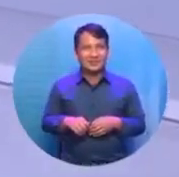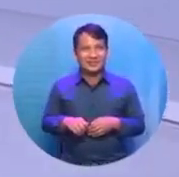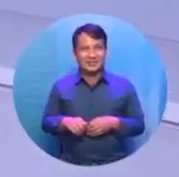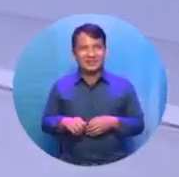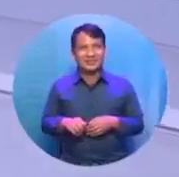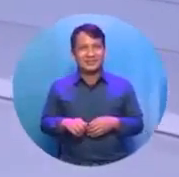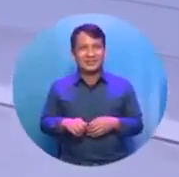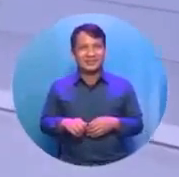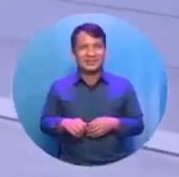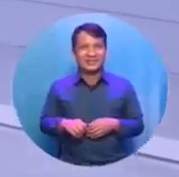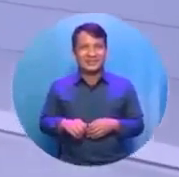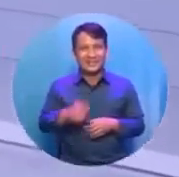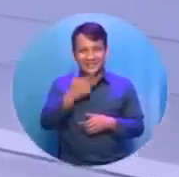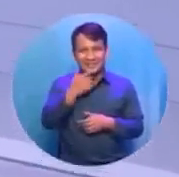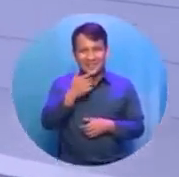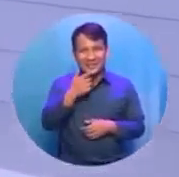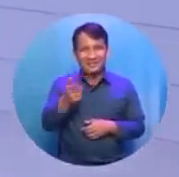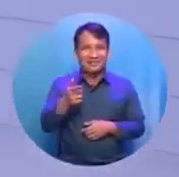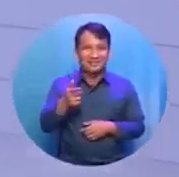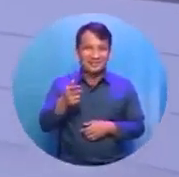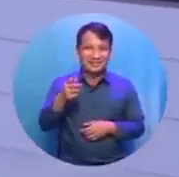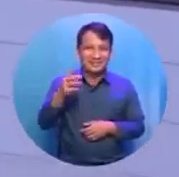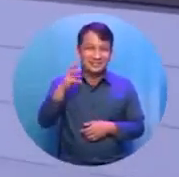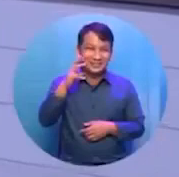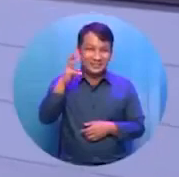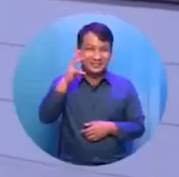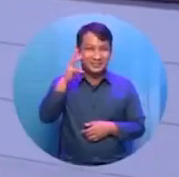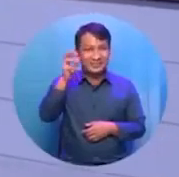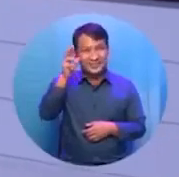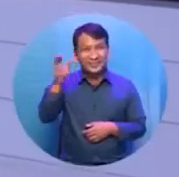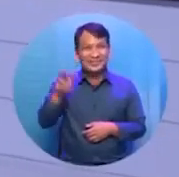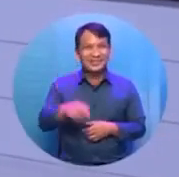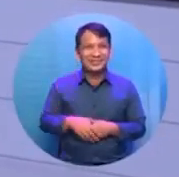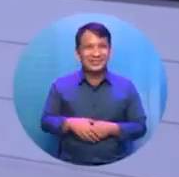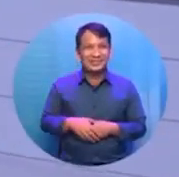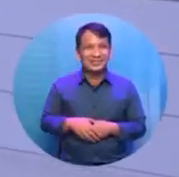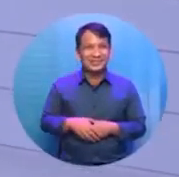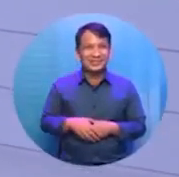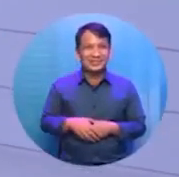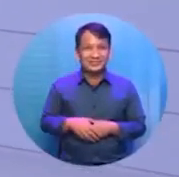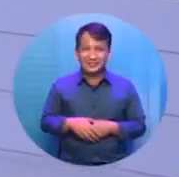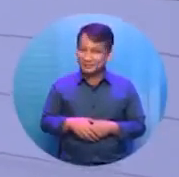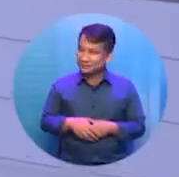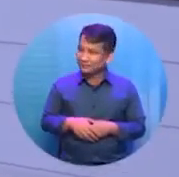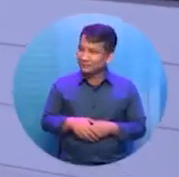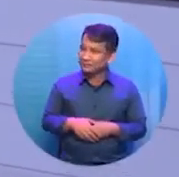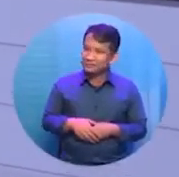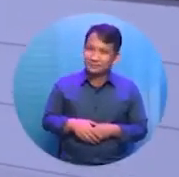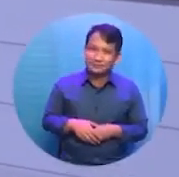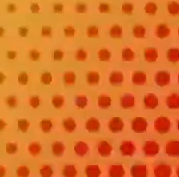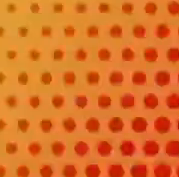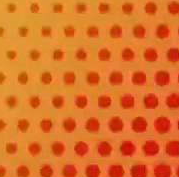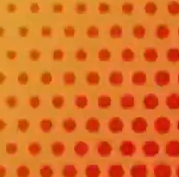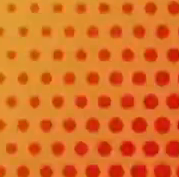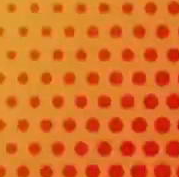Will. Okay. Sige. Gap na tayo.